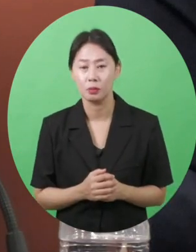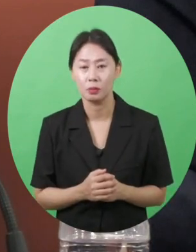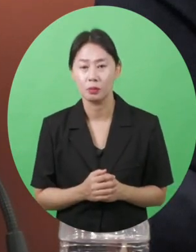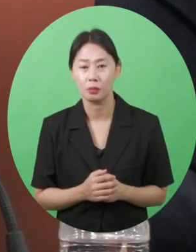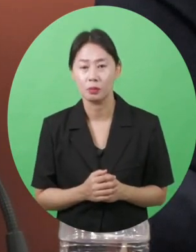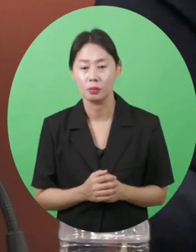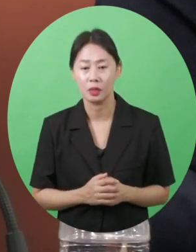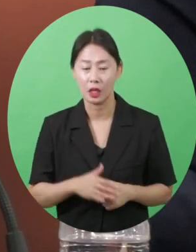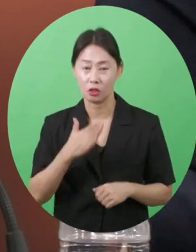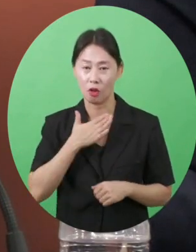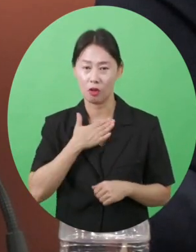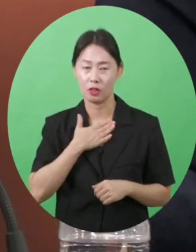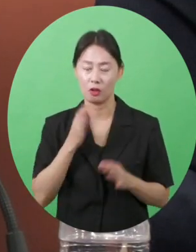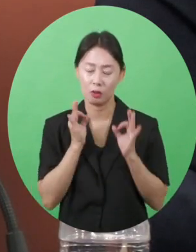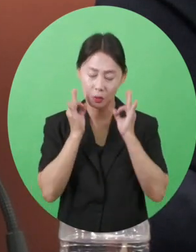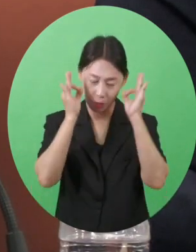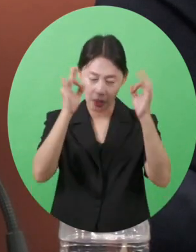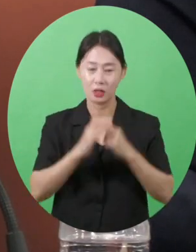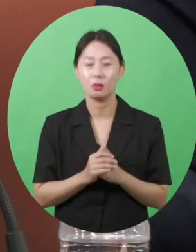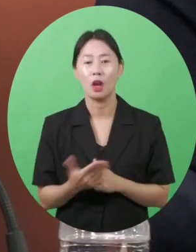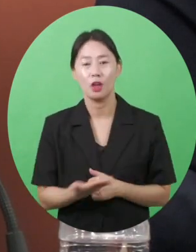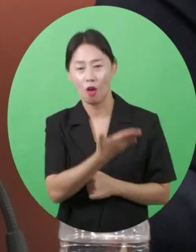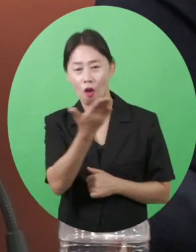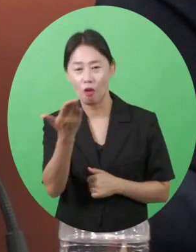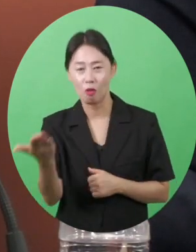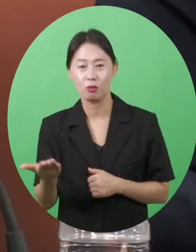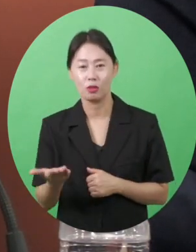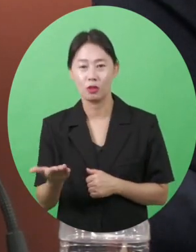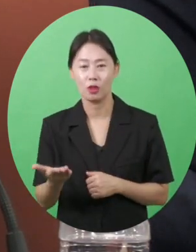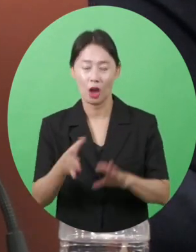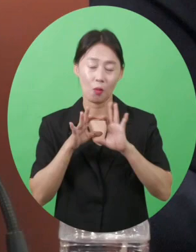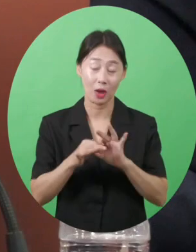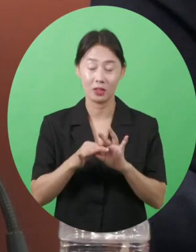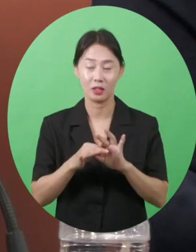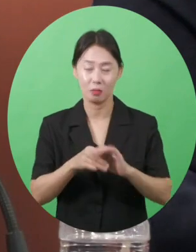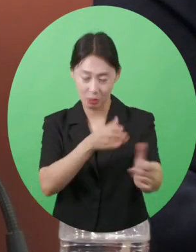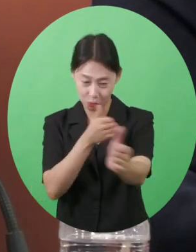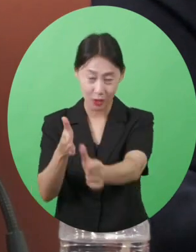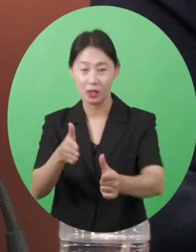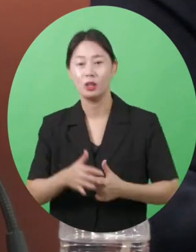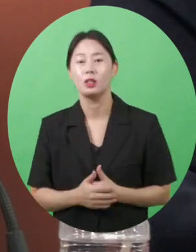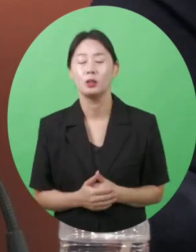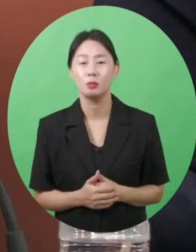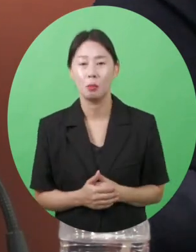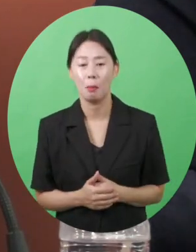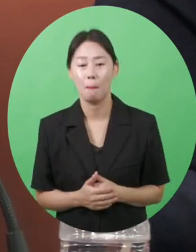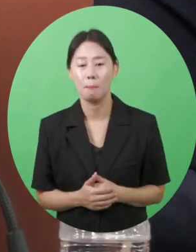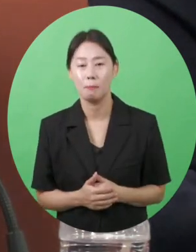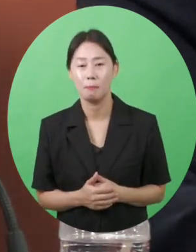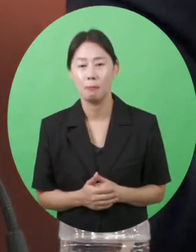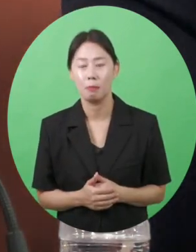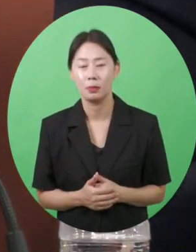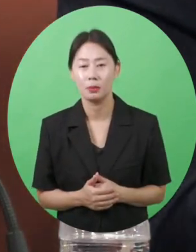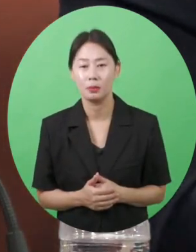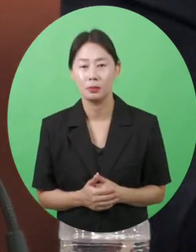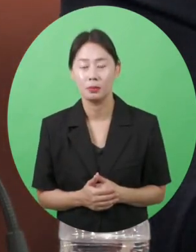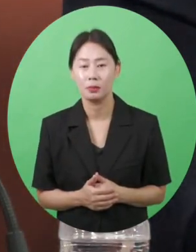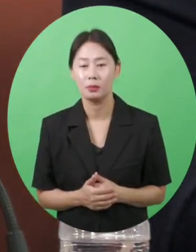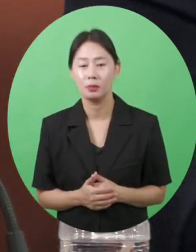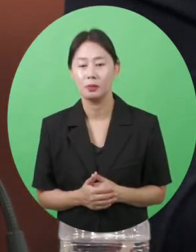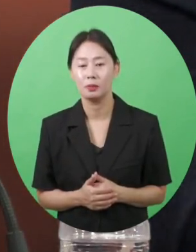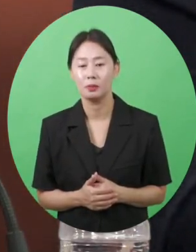다해서 노력하도록 하겠습니다. 여러분의 많은 관심과 관심을 부탁드립니다. 감사합니다.